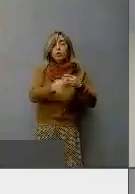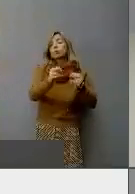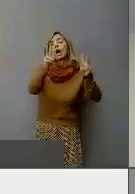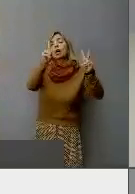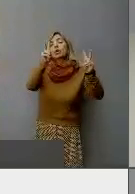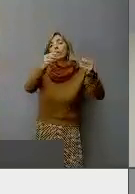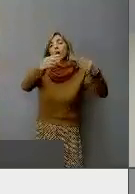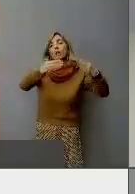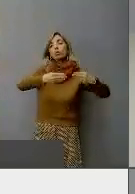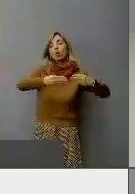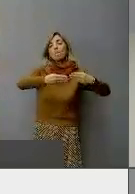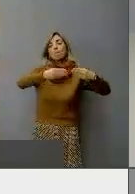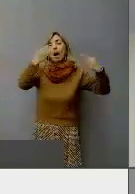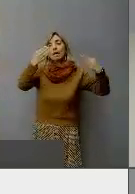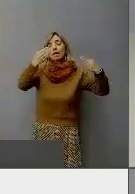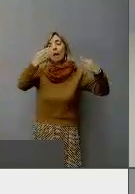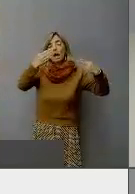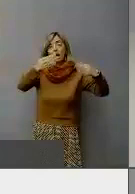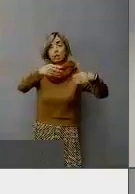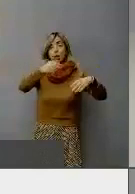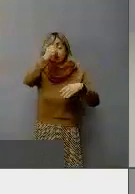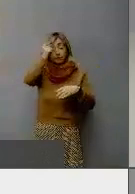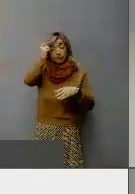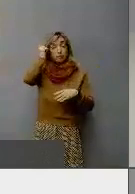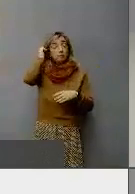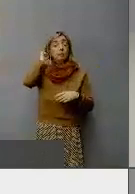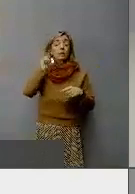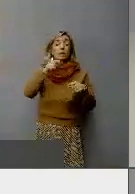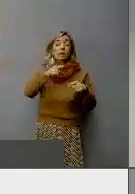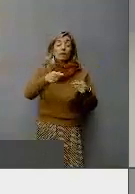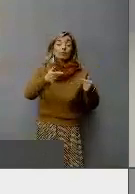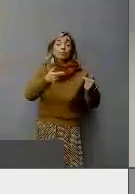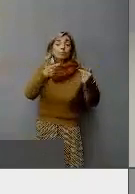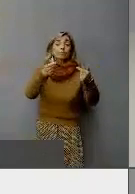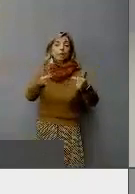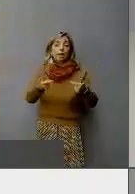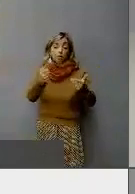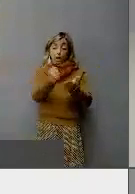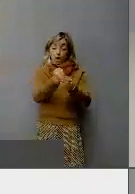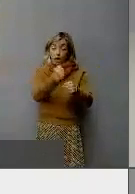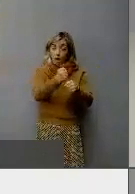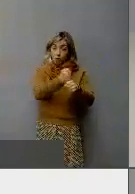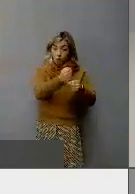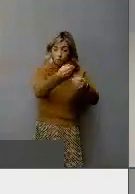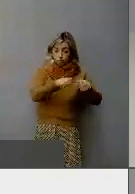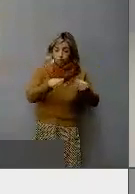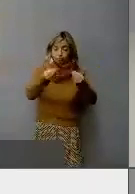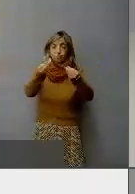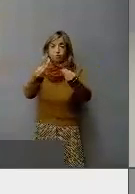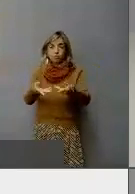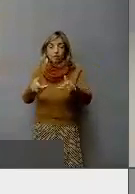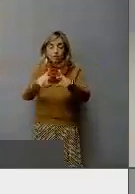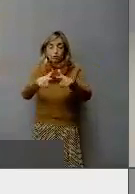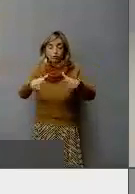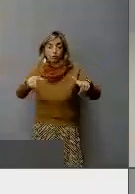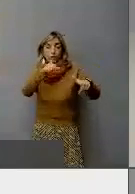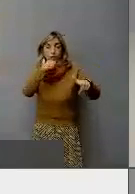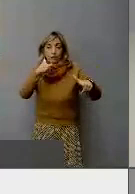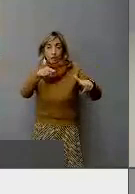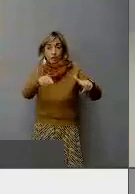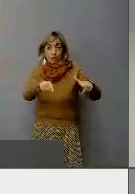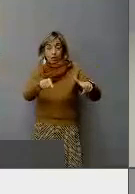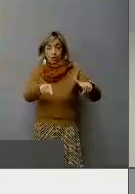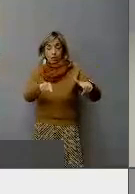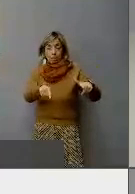e lo ha posto diciamo a servizio della città perché ovviamente il problema non è solo relativo